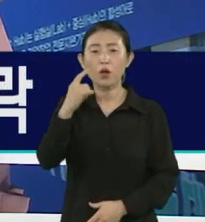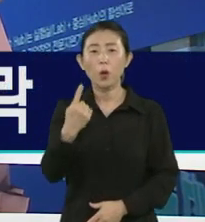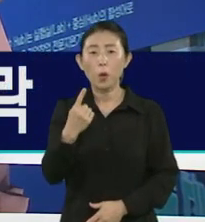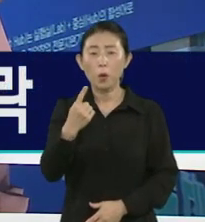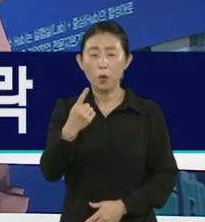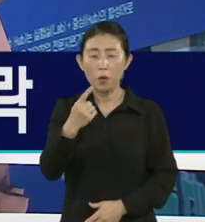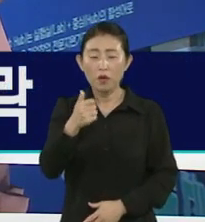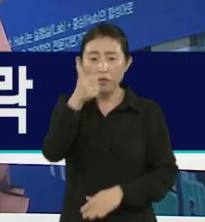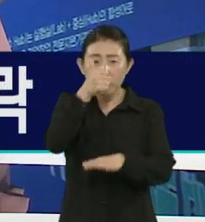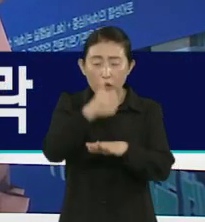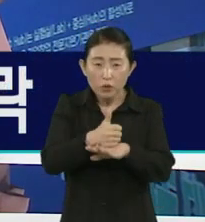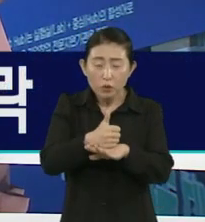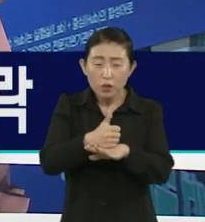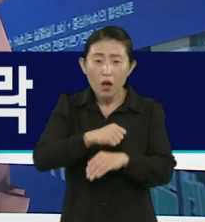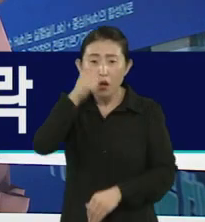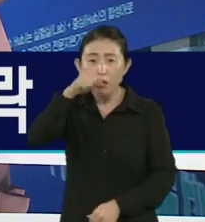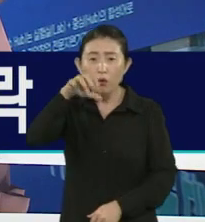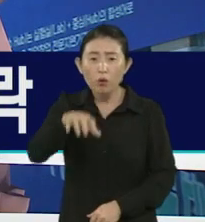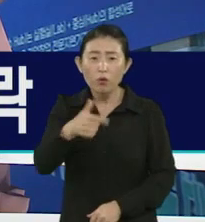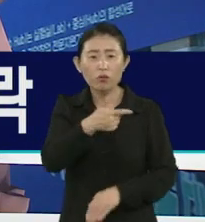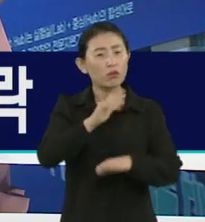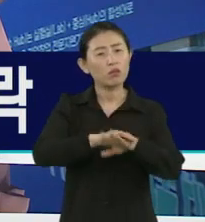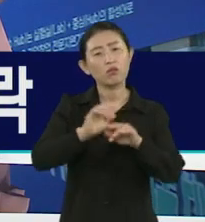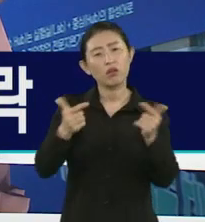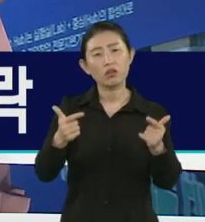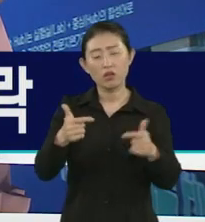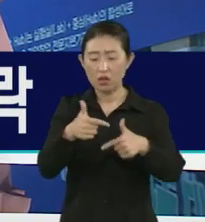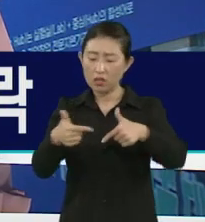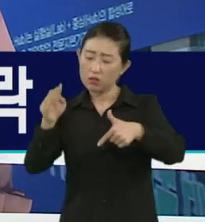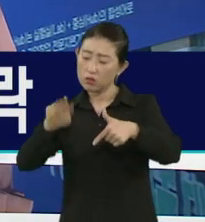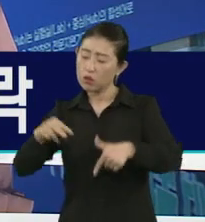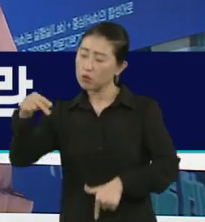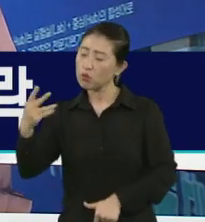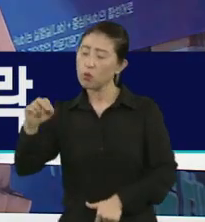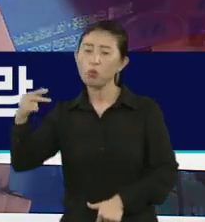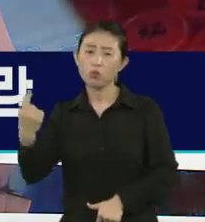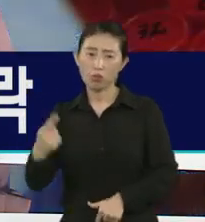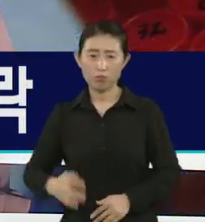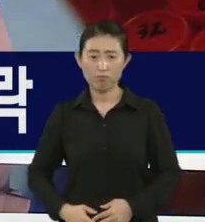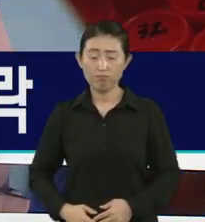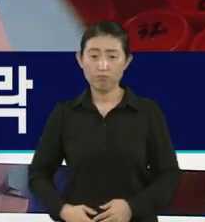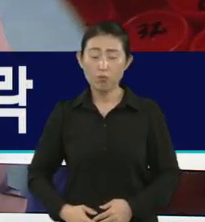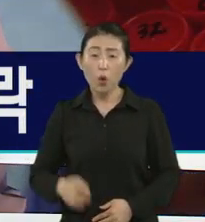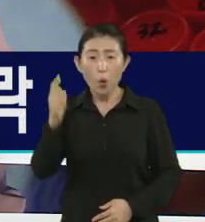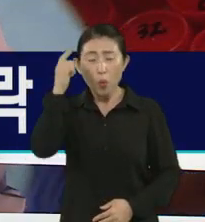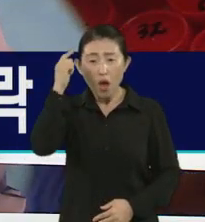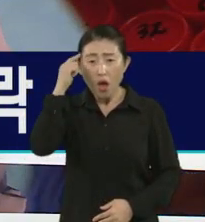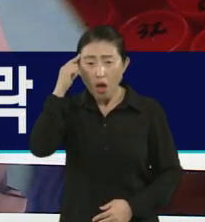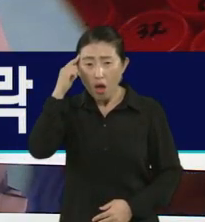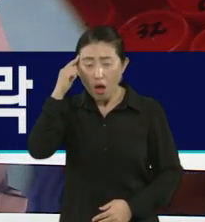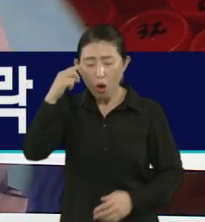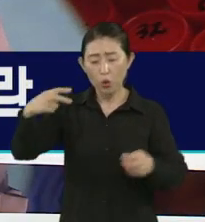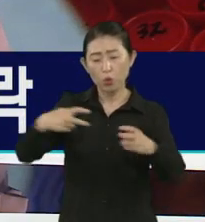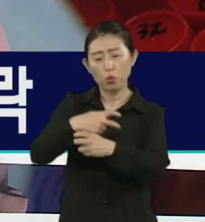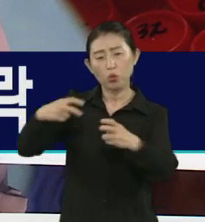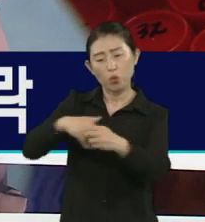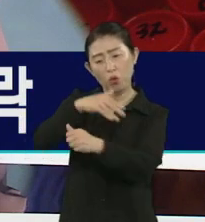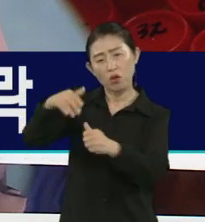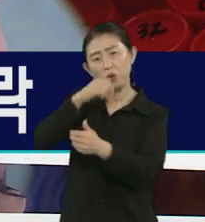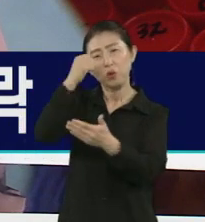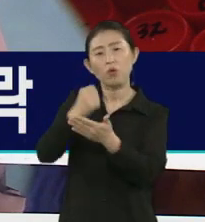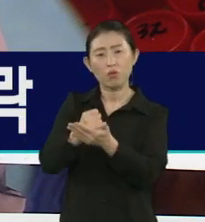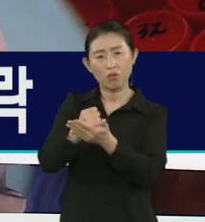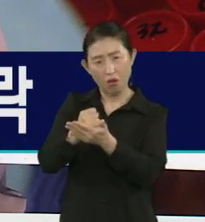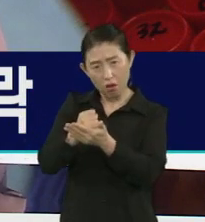랩허브 최종 후보지가 대전이 아닌 인천 송도로 결정됐습니다. 바이오 대기업과 인천공항 등의 교통 인프라가